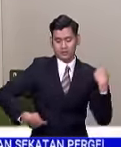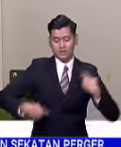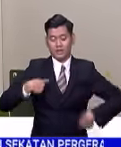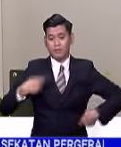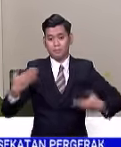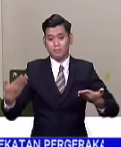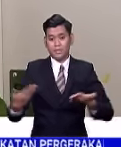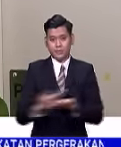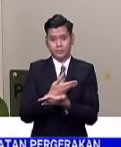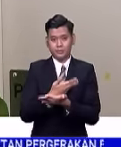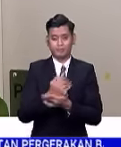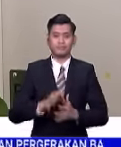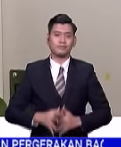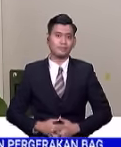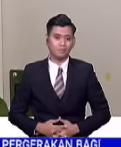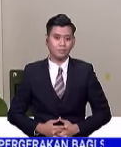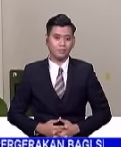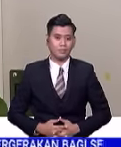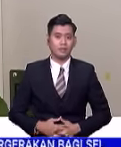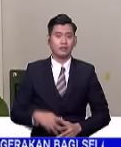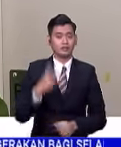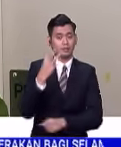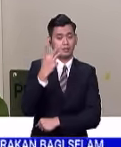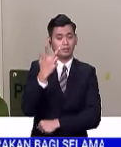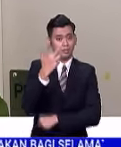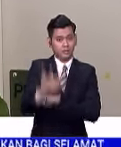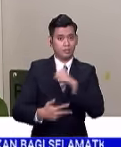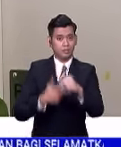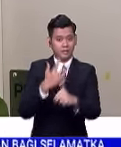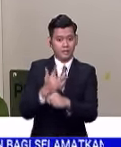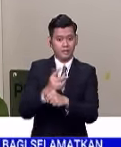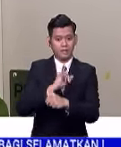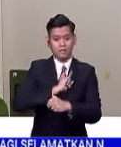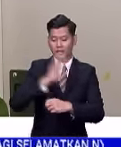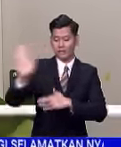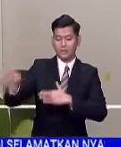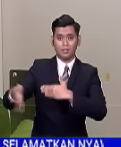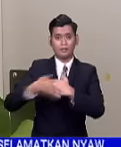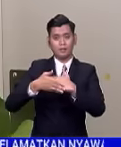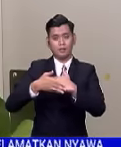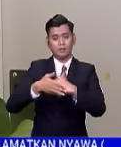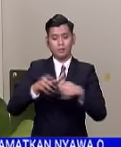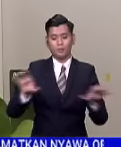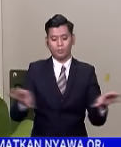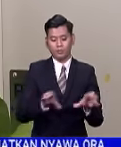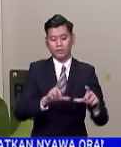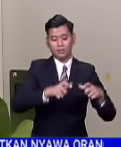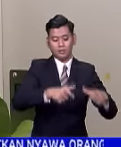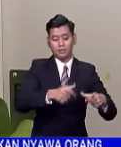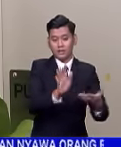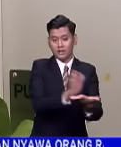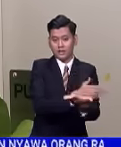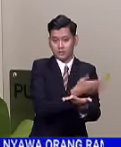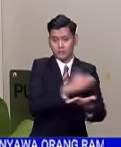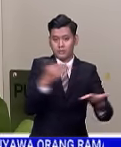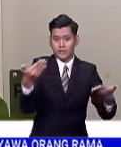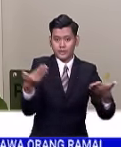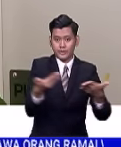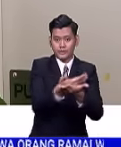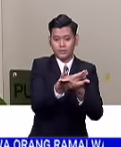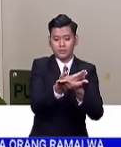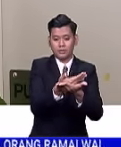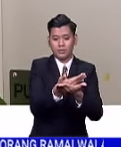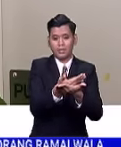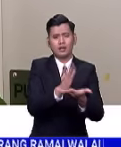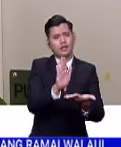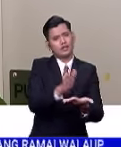Itu tahun yang ketiga saya kembali balik buat single ni, saya lebih kepada